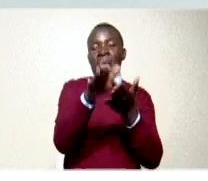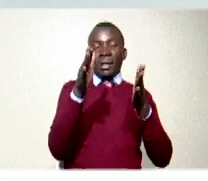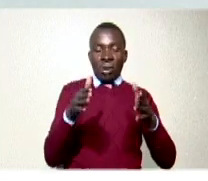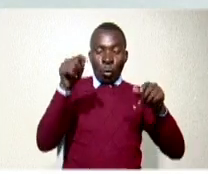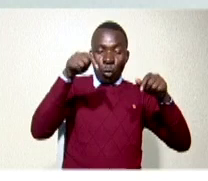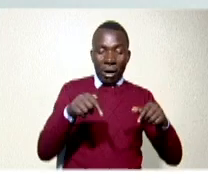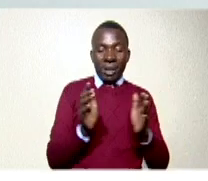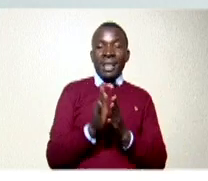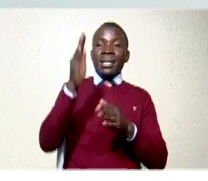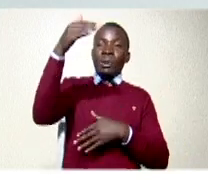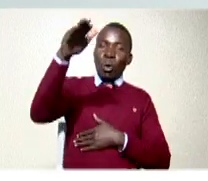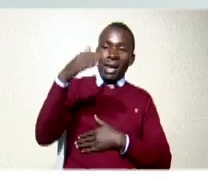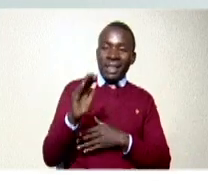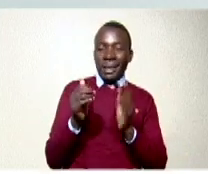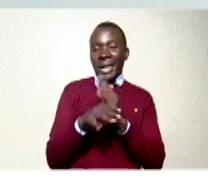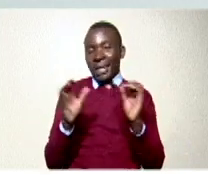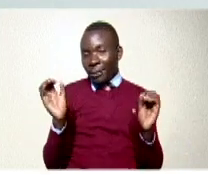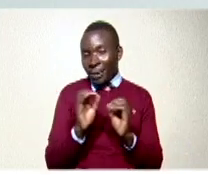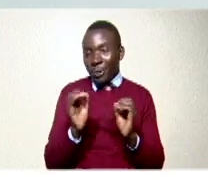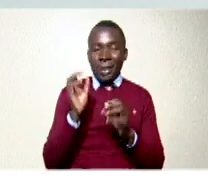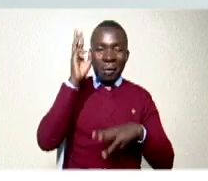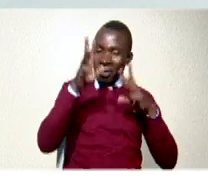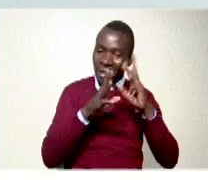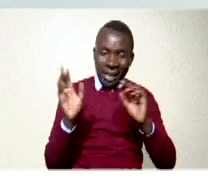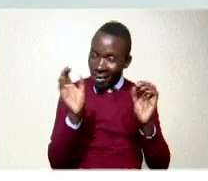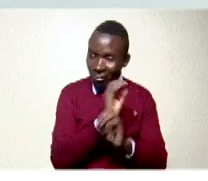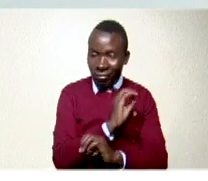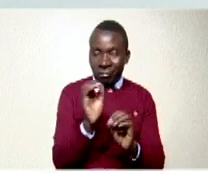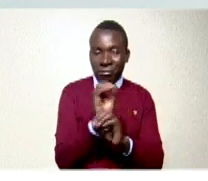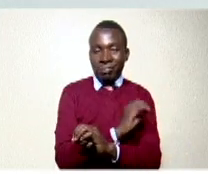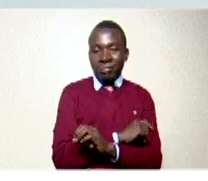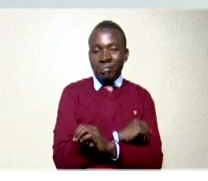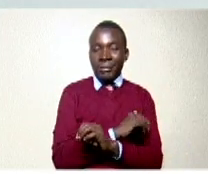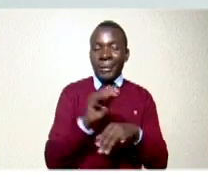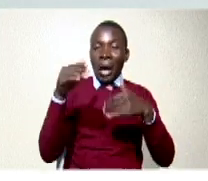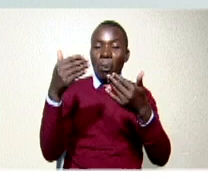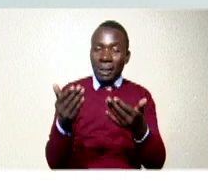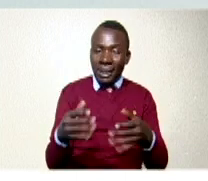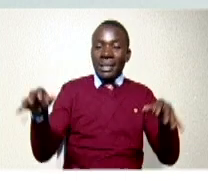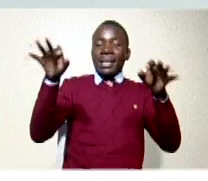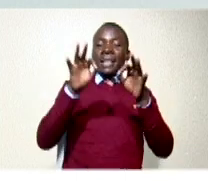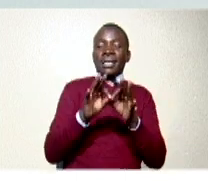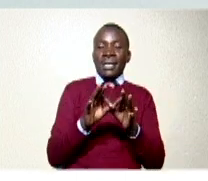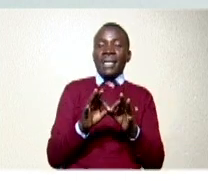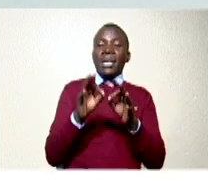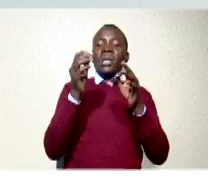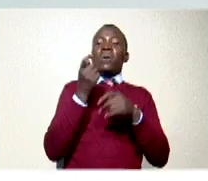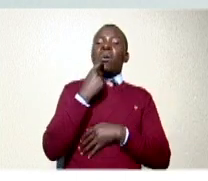uwo hanze nta kibazo gihari nta mpungenge dufite na gato cyangwa ngo nuko